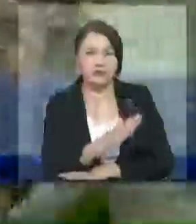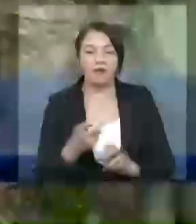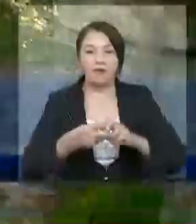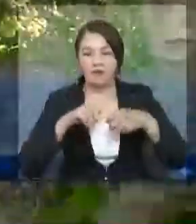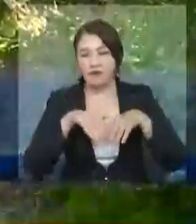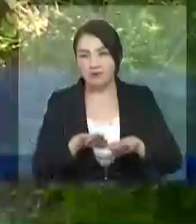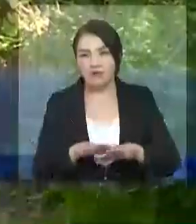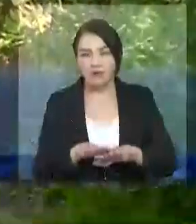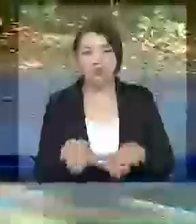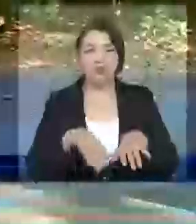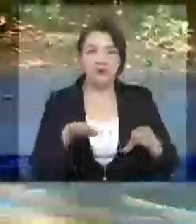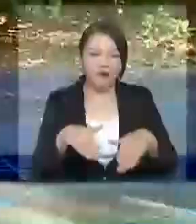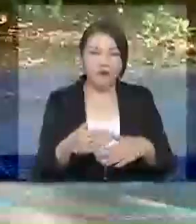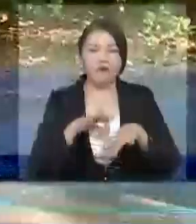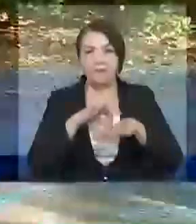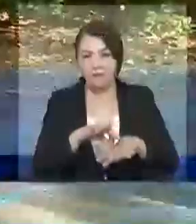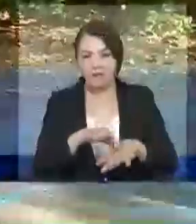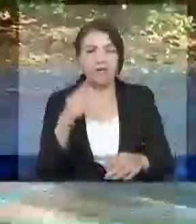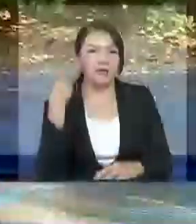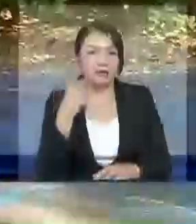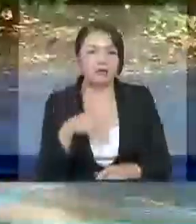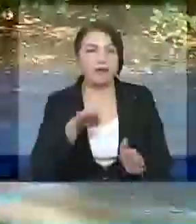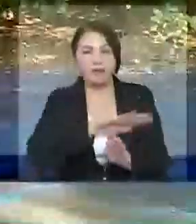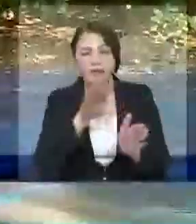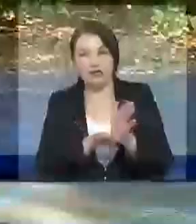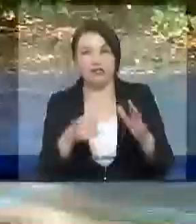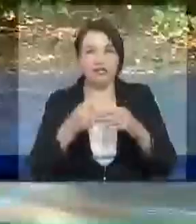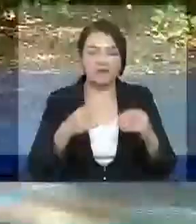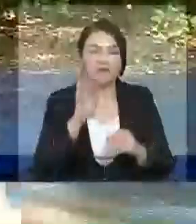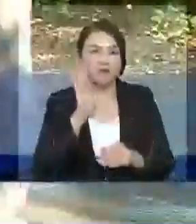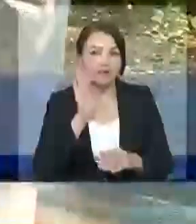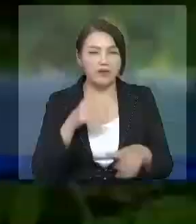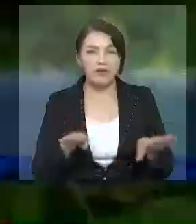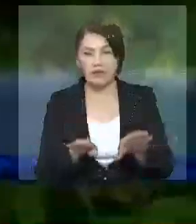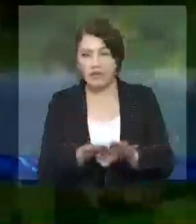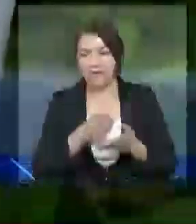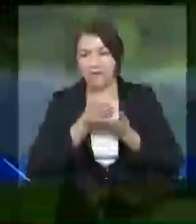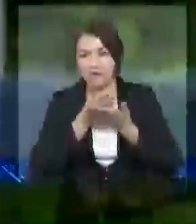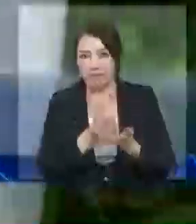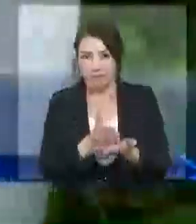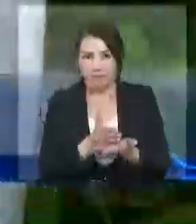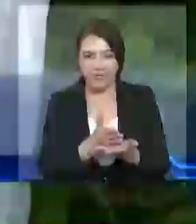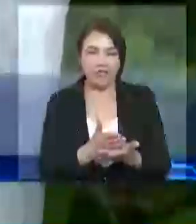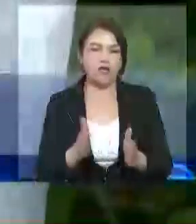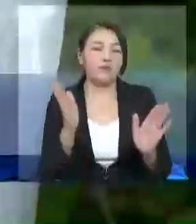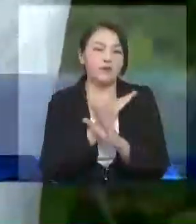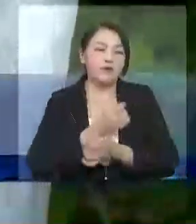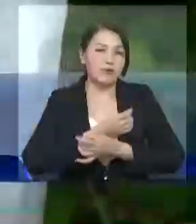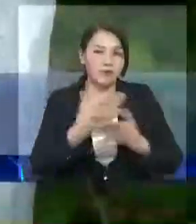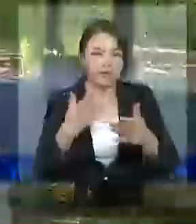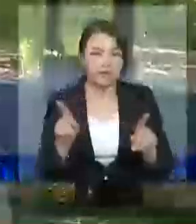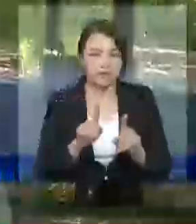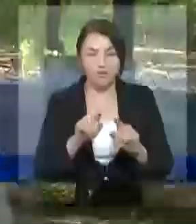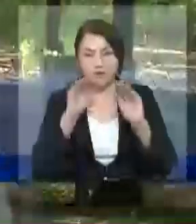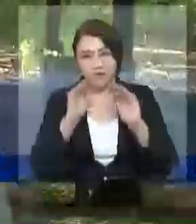проблем с опустыниванием, проведение мониторингов по качеству подземных и поверхностных вод. Также актуальным направлением является привитие экологической культуры, чтобы